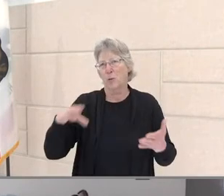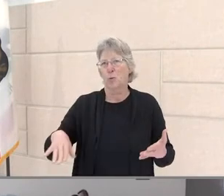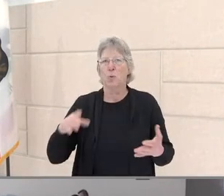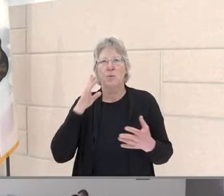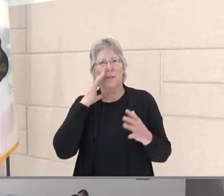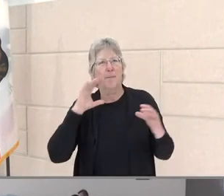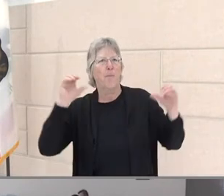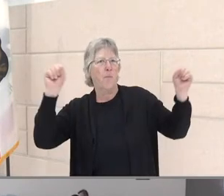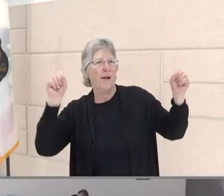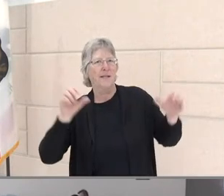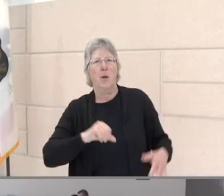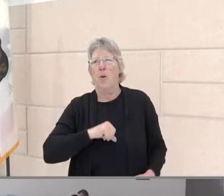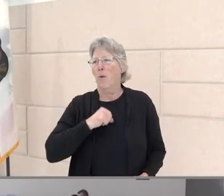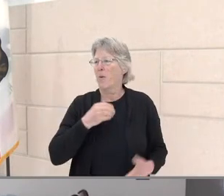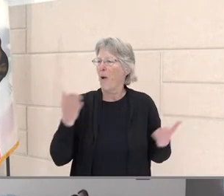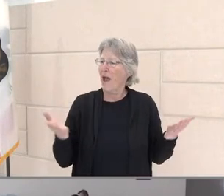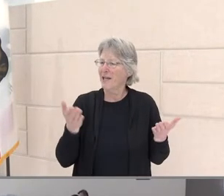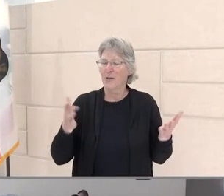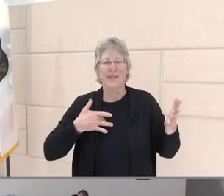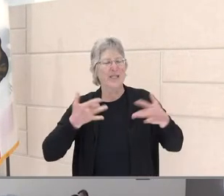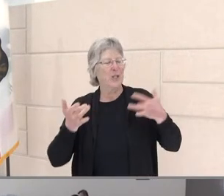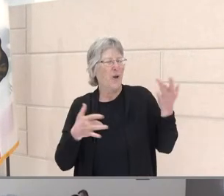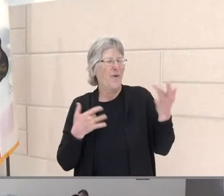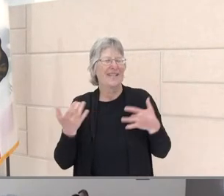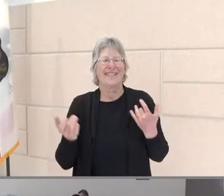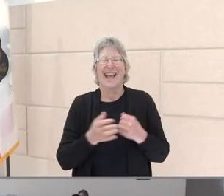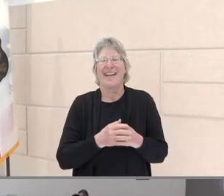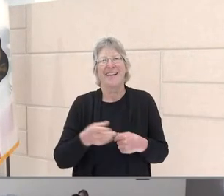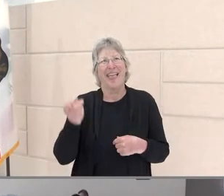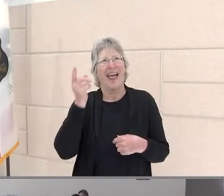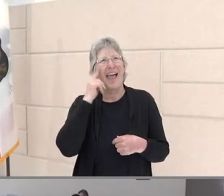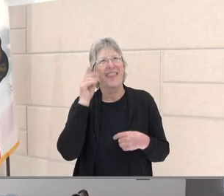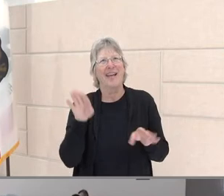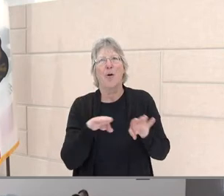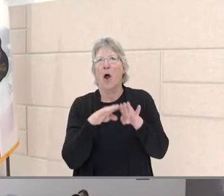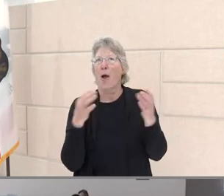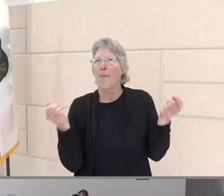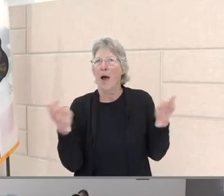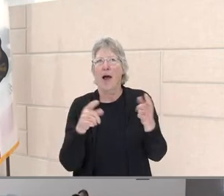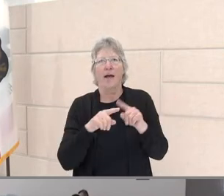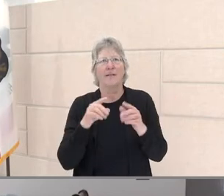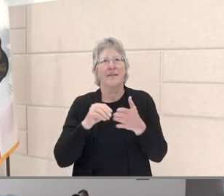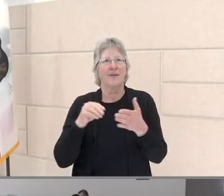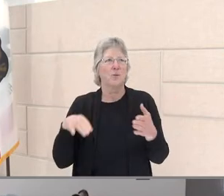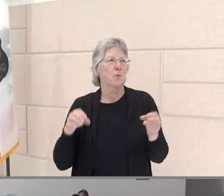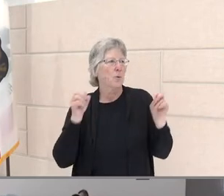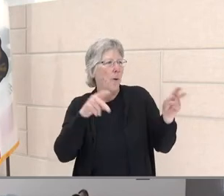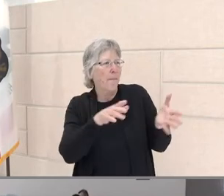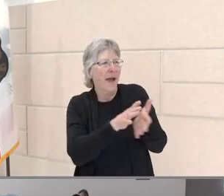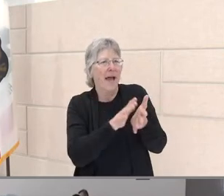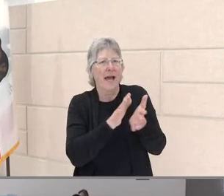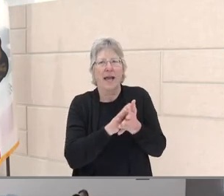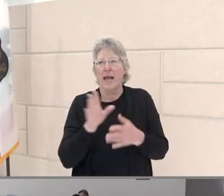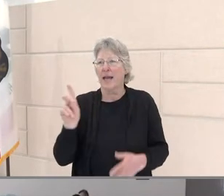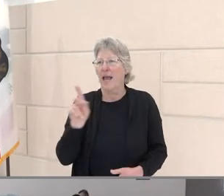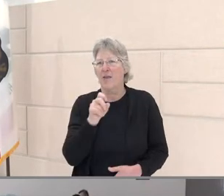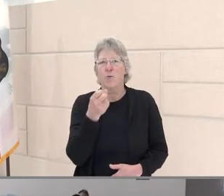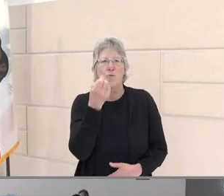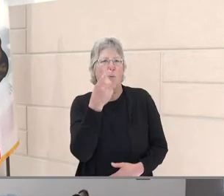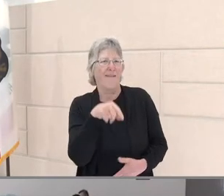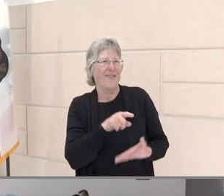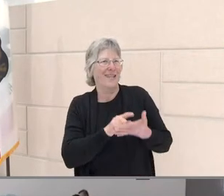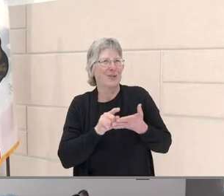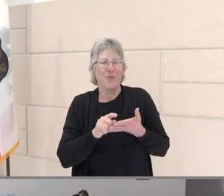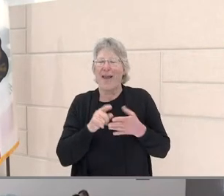យើងមានសក្តីអស់សប្បាយណាស់មានមោទនភាពណាស់ដែលបានឃើញសិស្សចូលរួមនៅពេលសាលារៀនបើកទ្វារស